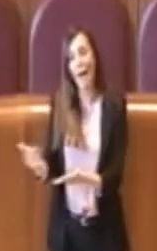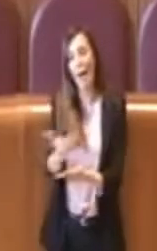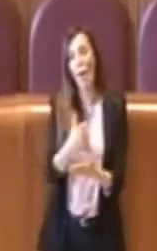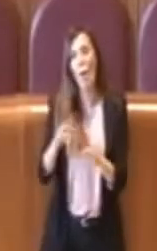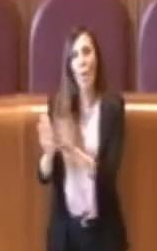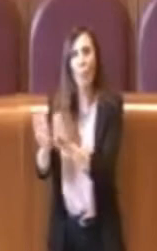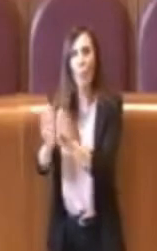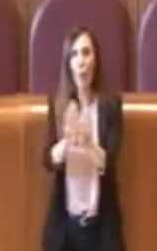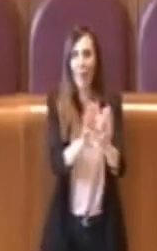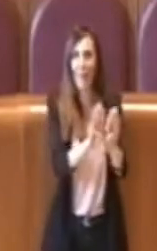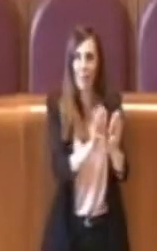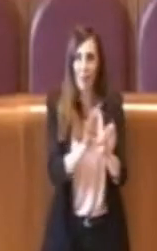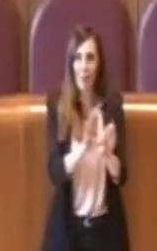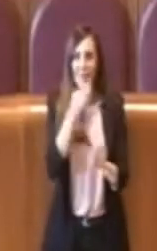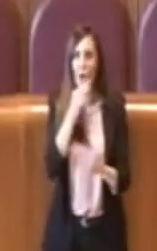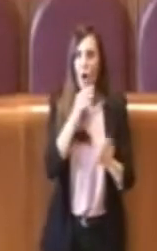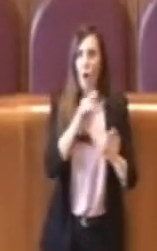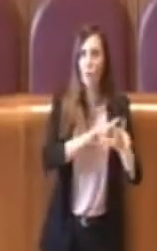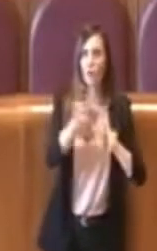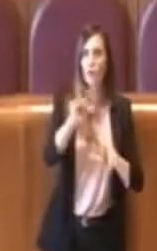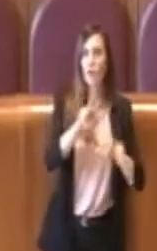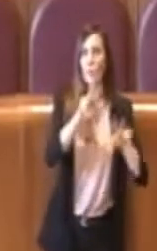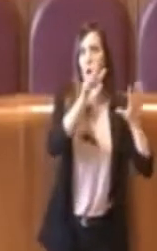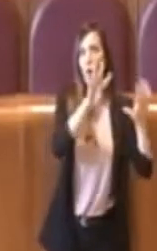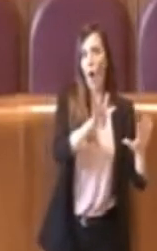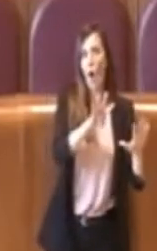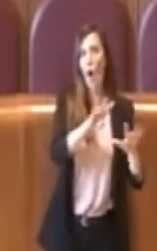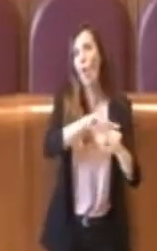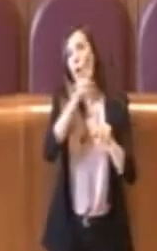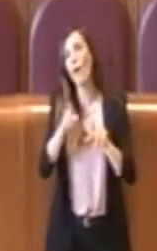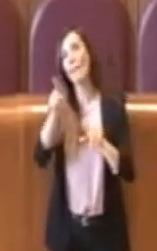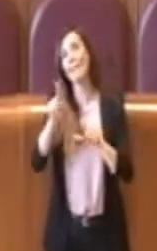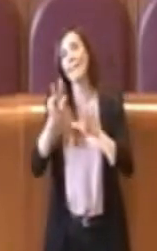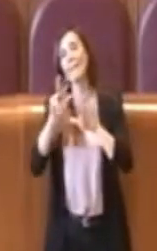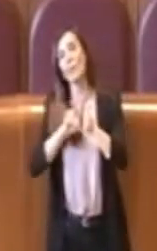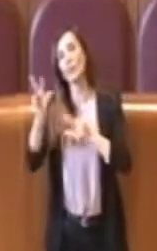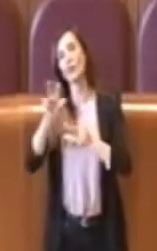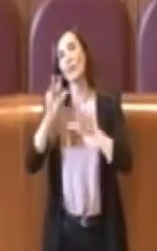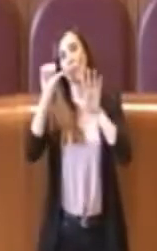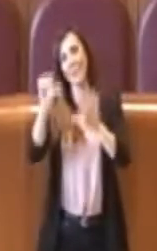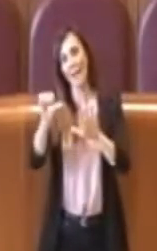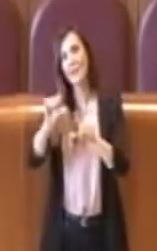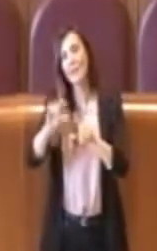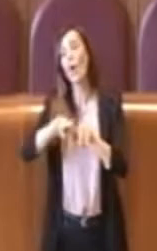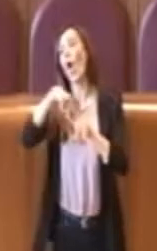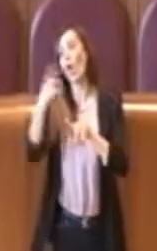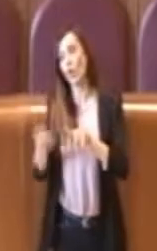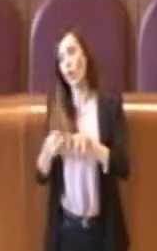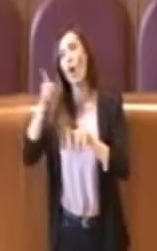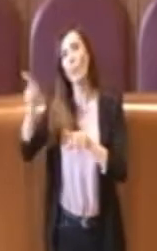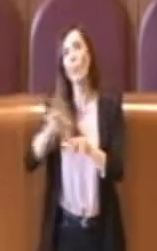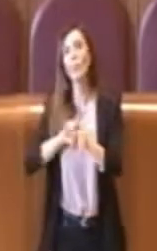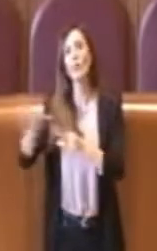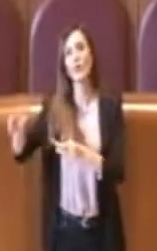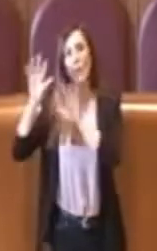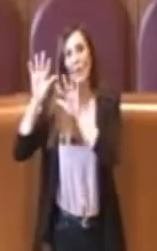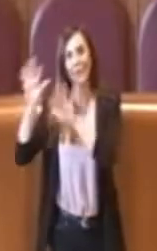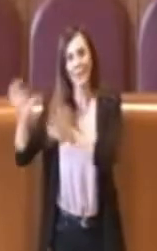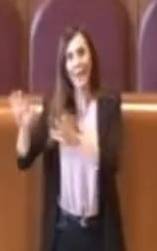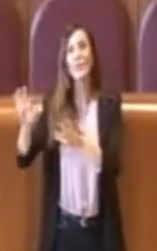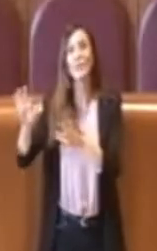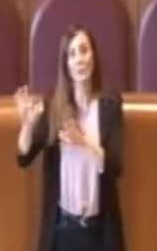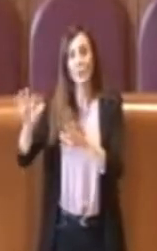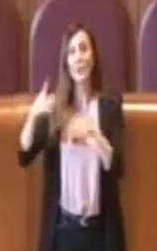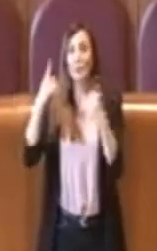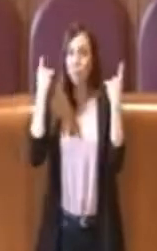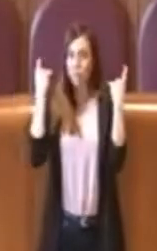appunto i municipi 9 e 6 sono stati i primi, seguiti anche dal municipio 10. Ebbene, in questi municipi purtroppo io